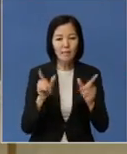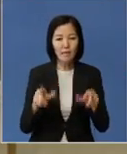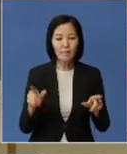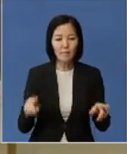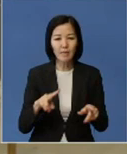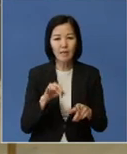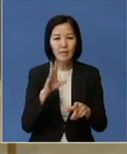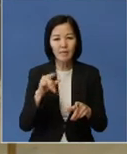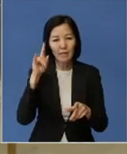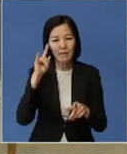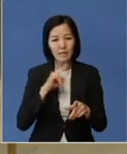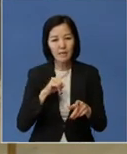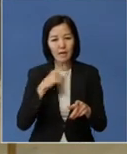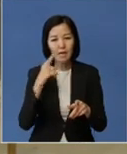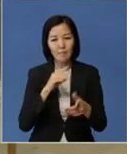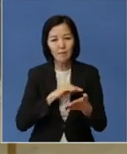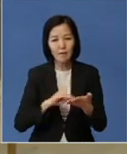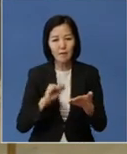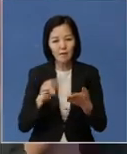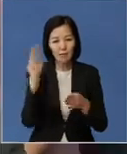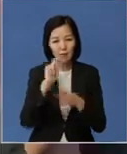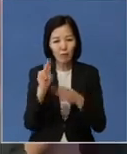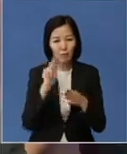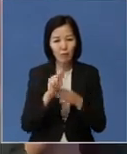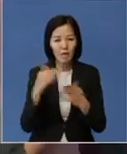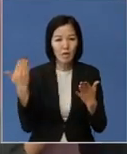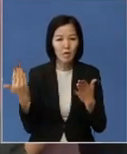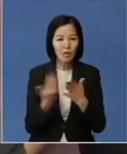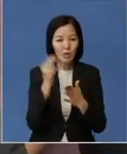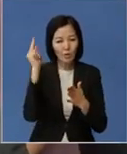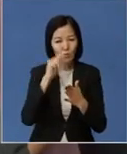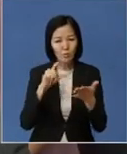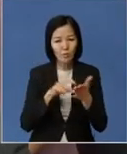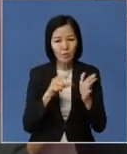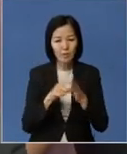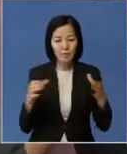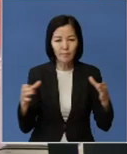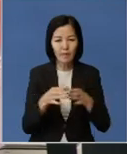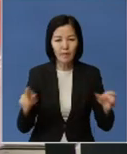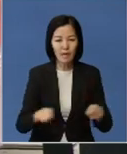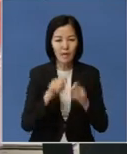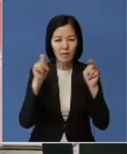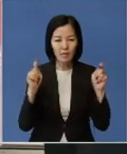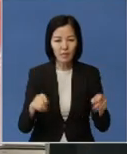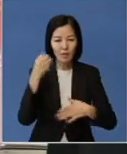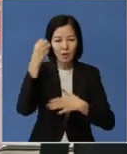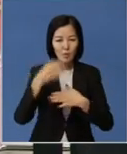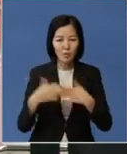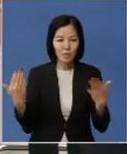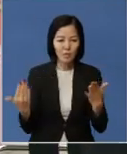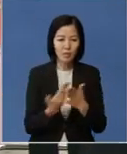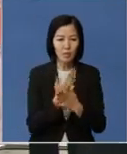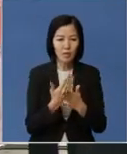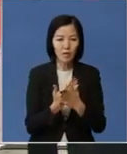негізді қазақ әліпбиін үйретті. Ал бүгін мұнда жаңа оқыту сыныптары ашылды. Біртіндеп көшудің көшбасында жүрген орталықтың жаңа